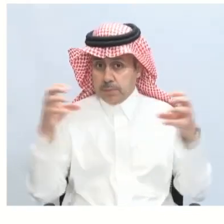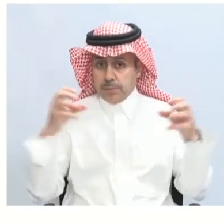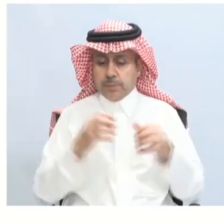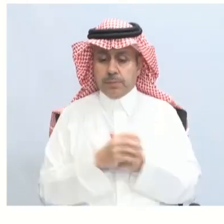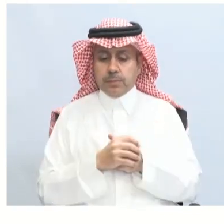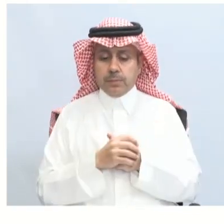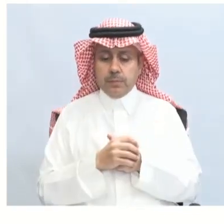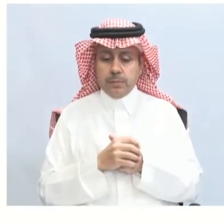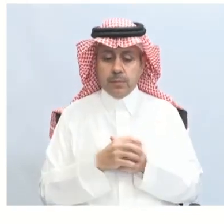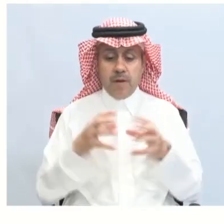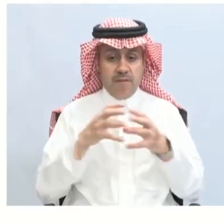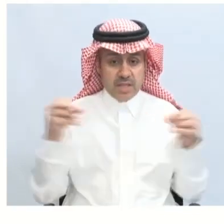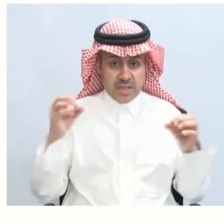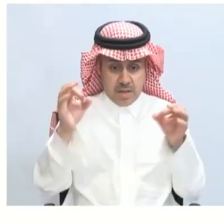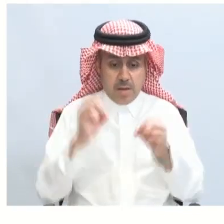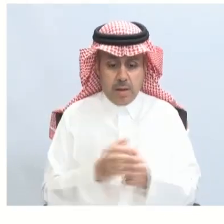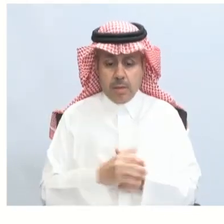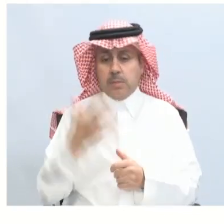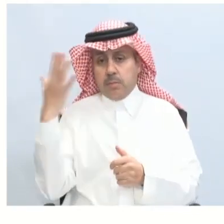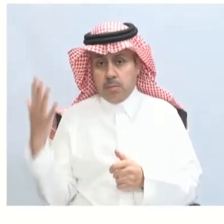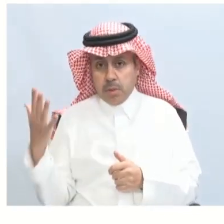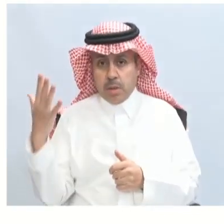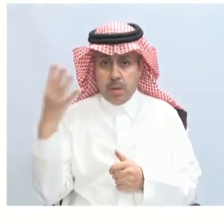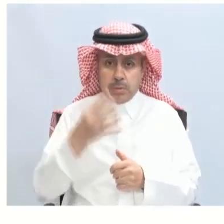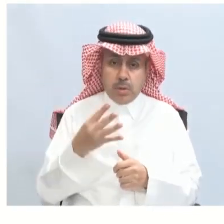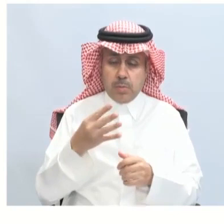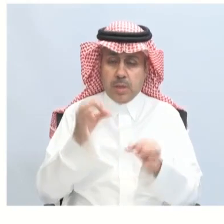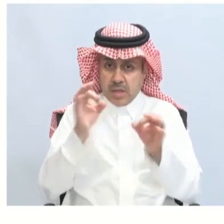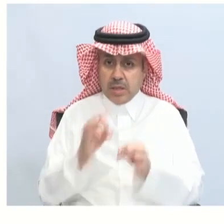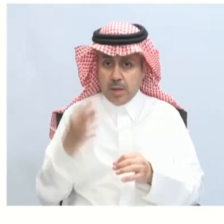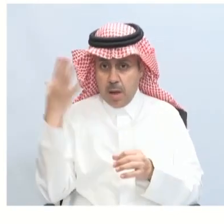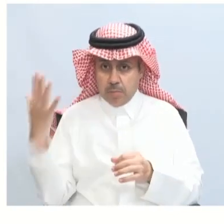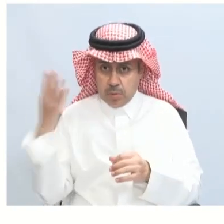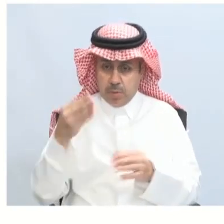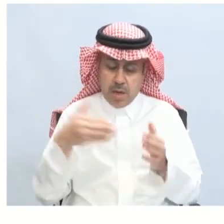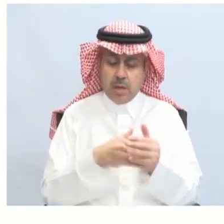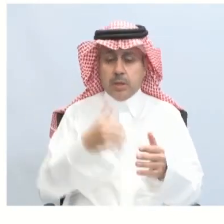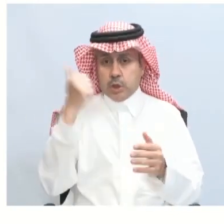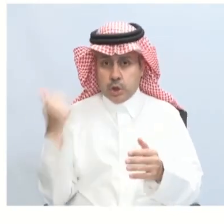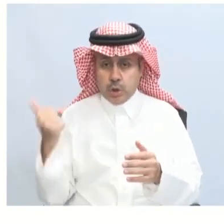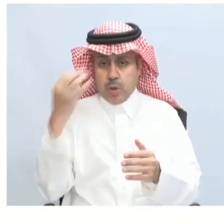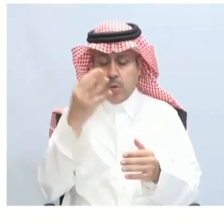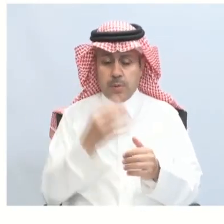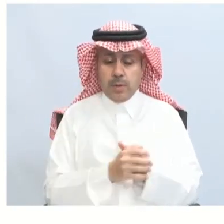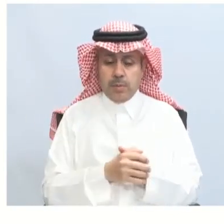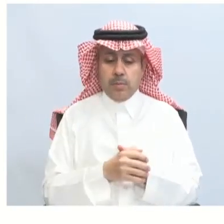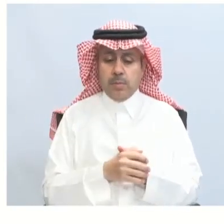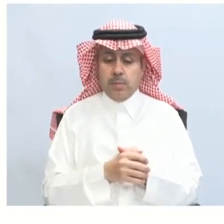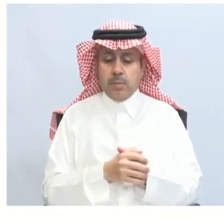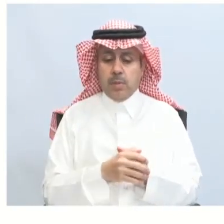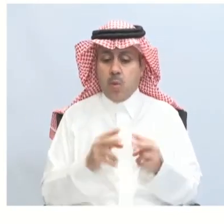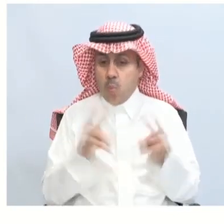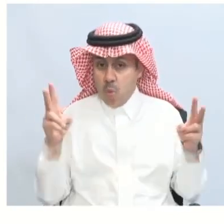تشكل على البعض معرفه معناها كذلك فسرنا الايات من سوره كبوت من الايه ال 45 الى الايه 46